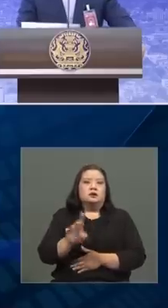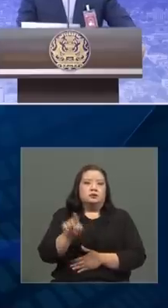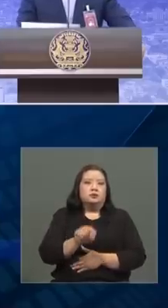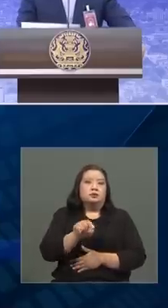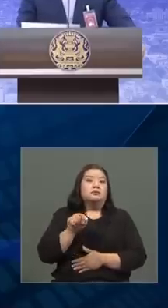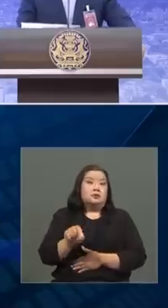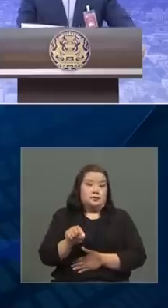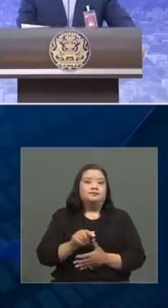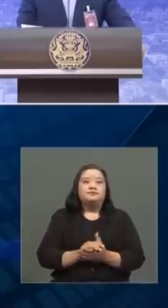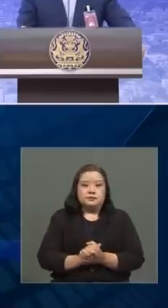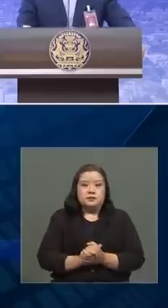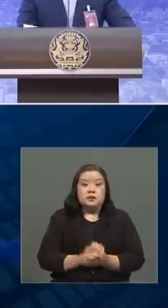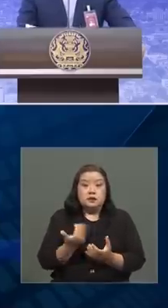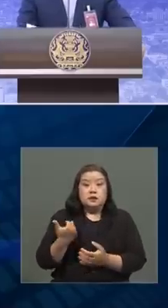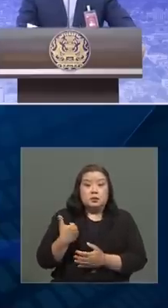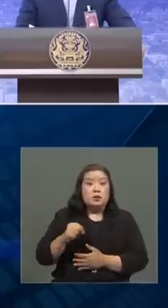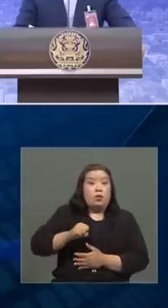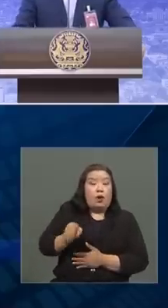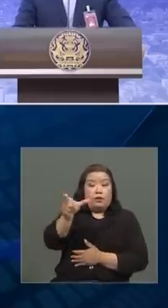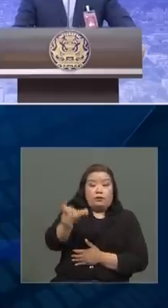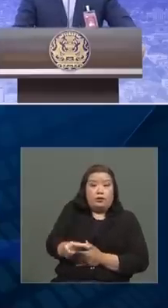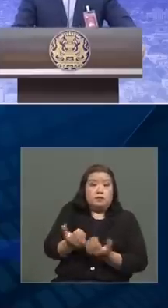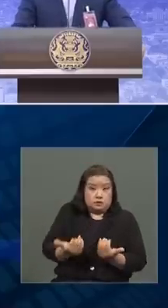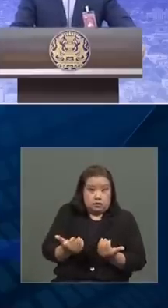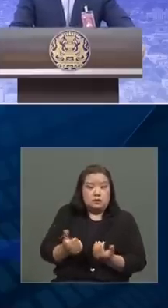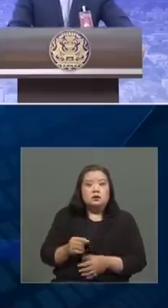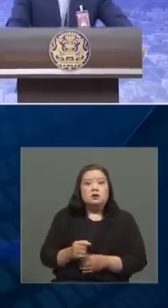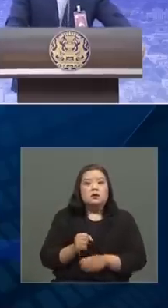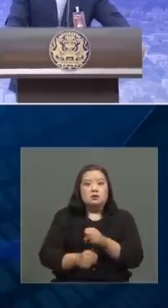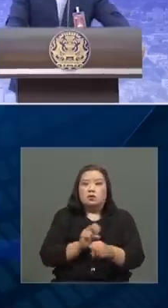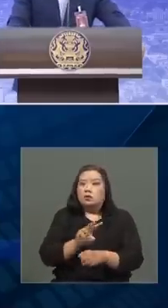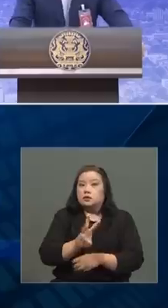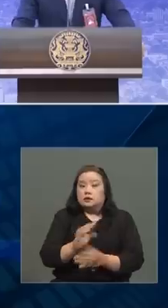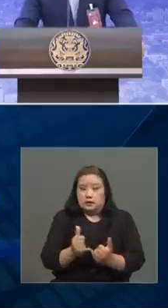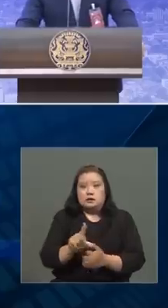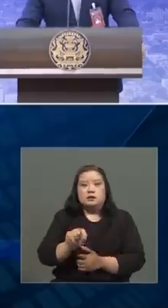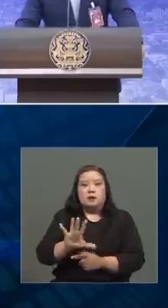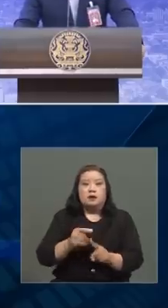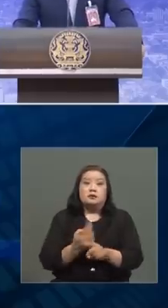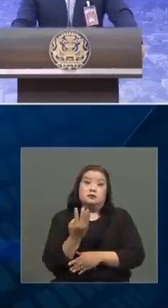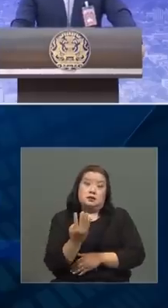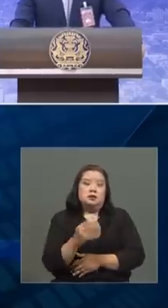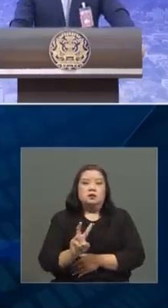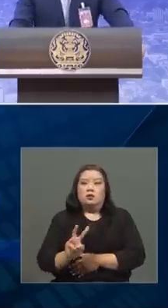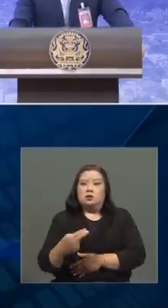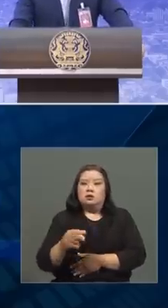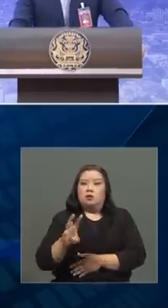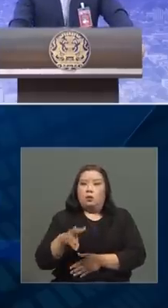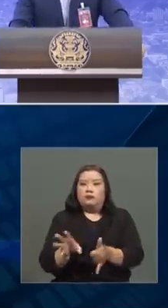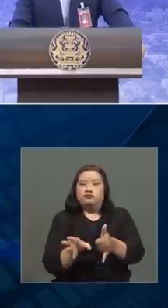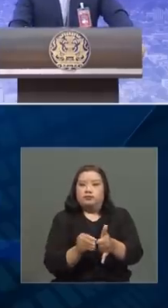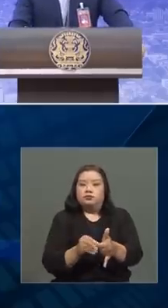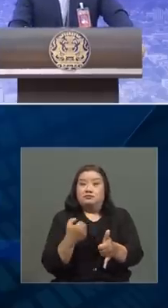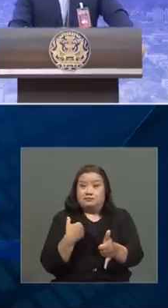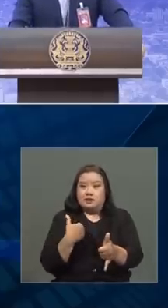ส่วนก้อนขวามือสุดก็เป็นปัจจุบันนี้นะครับถึงวันที่ 25เมษายนติดเชื้อไป 26500